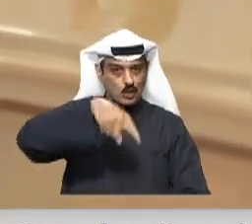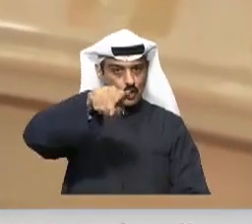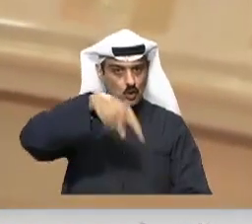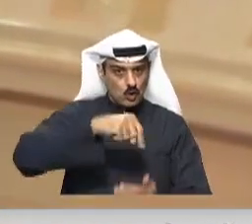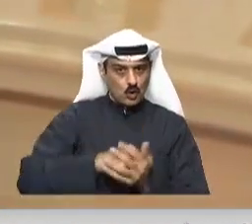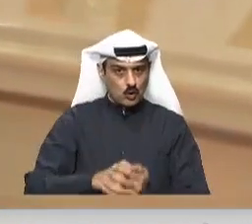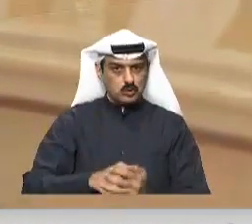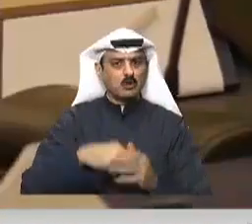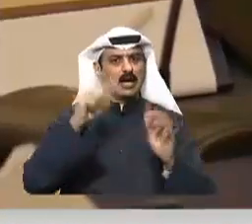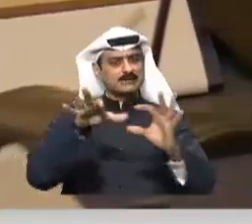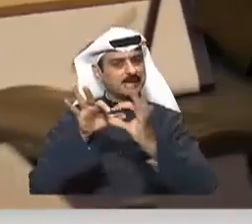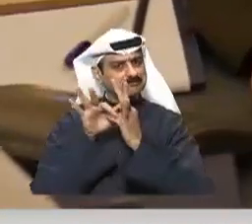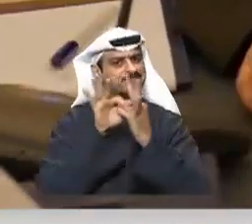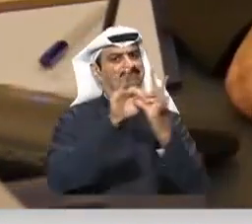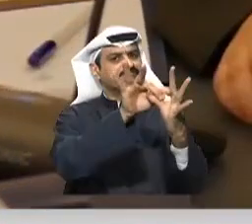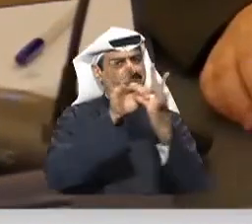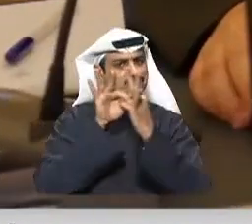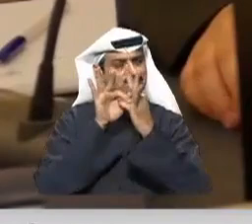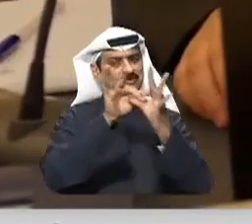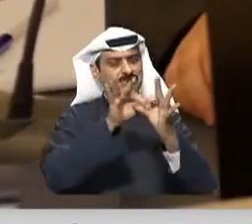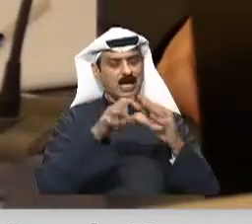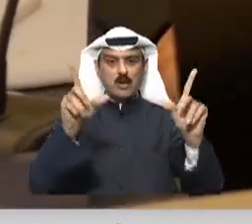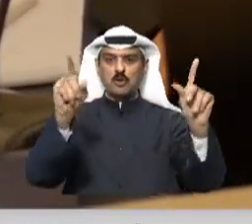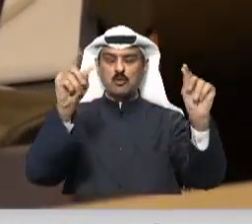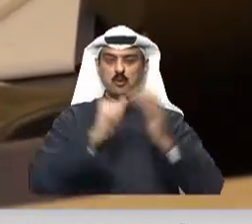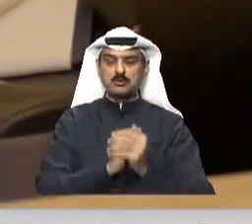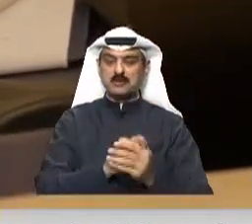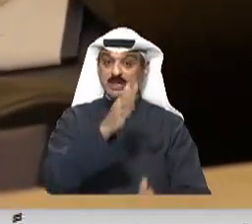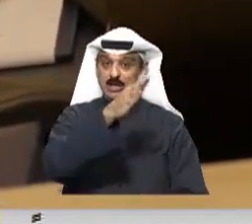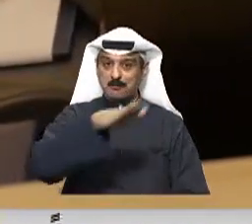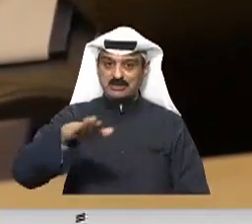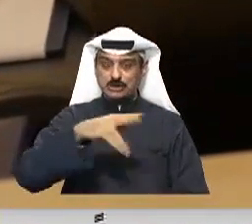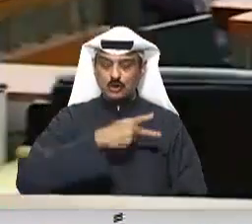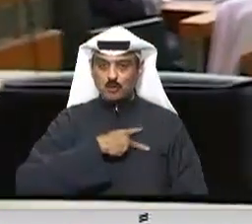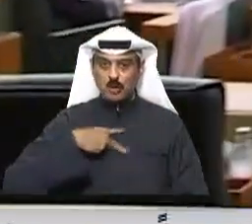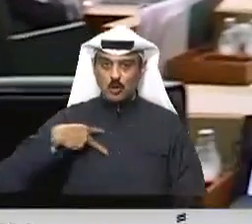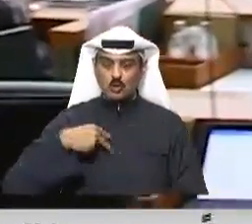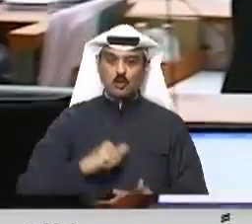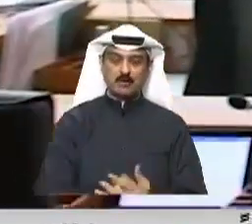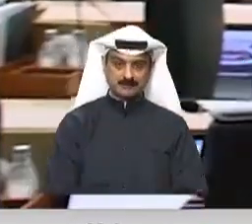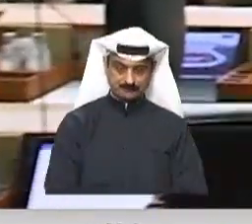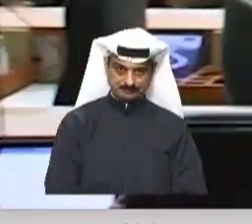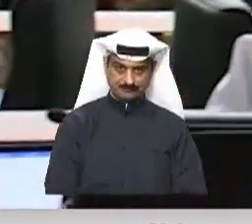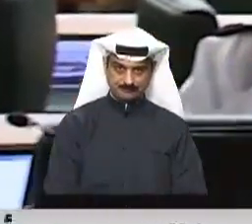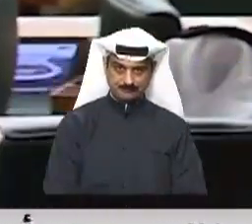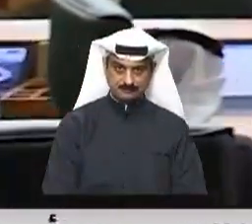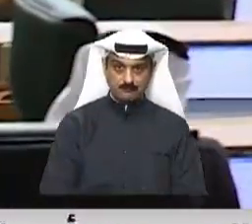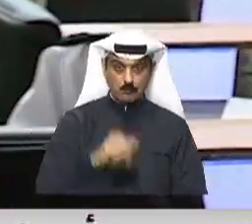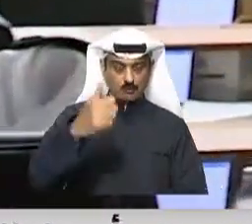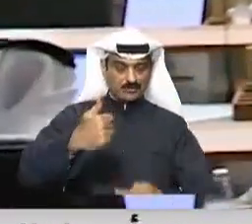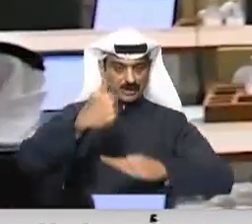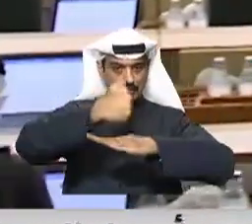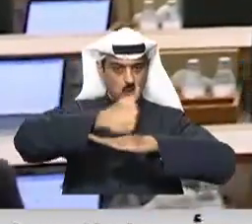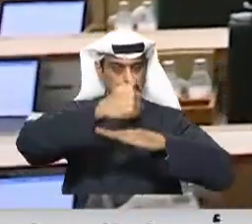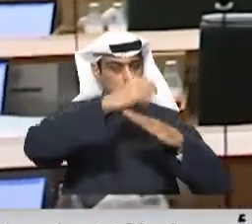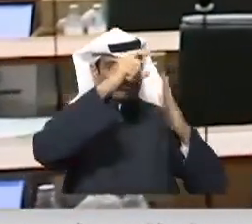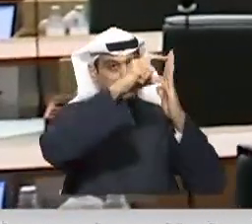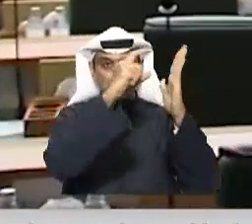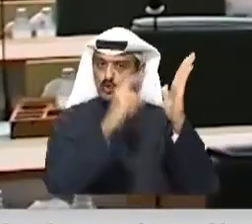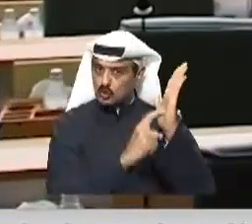تهيئه اجواء التعاون المثمر بين السلطتين التنفيذيه والتسريعيات وفق الاسس الدستوريه